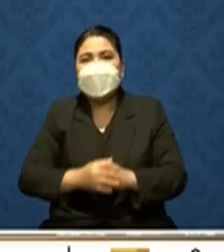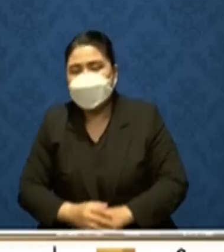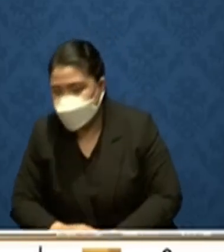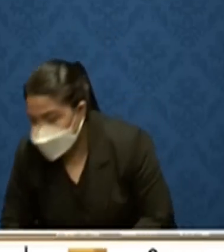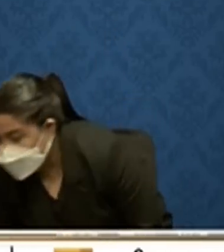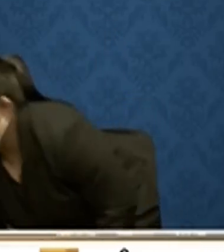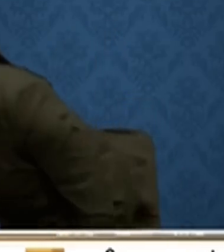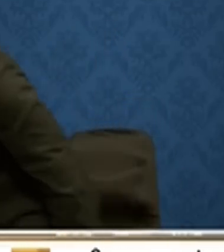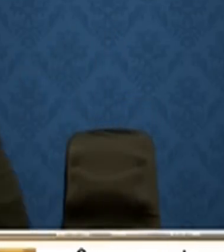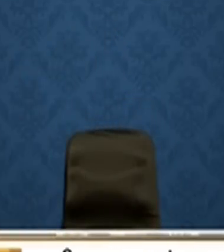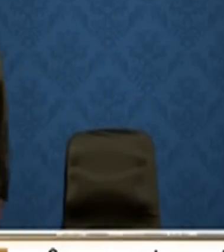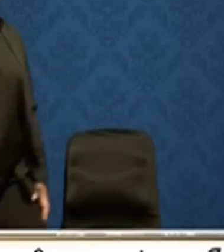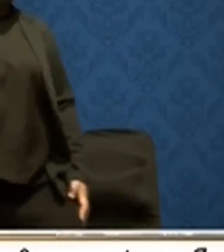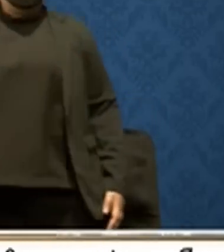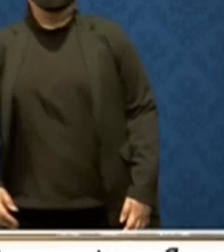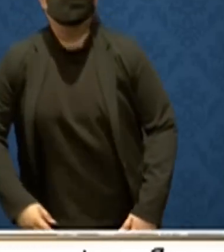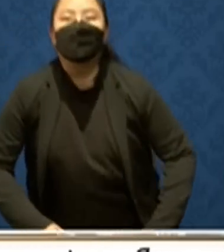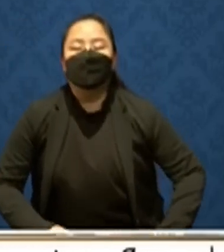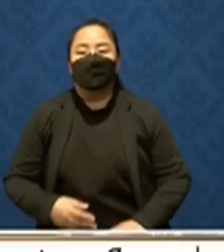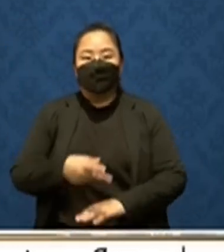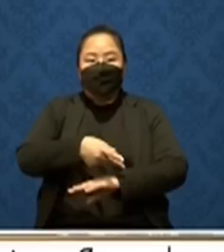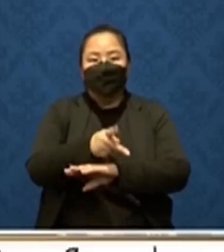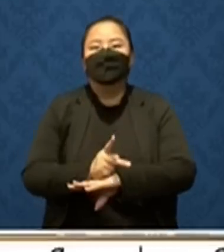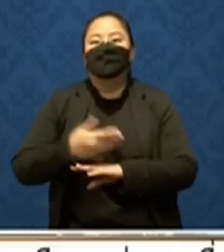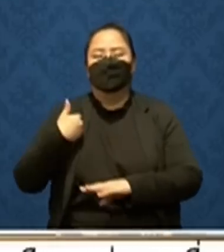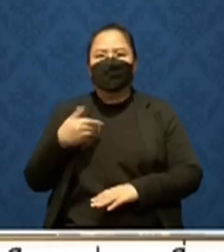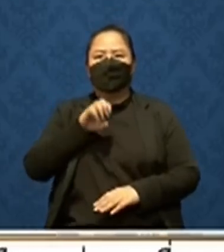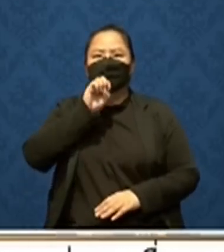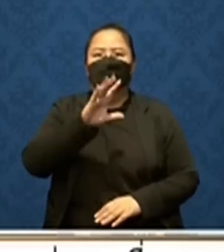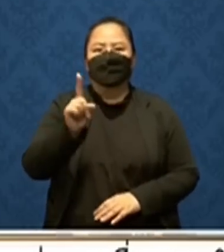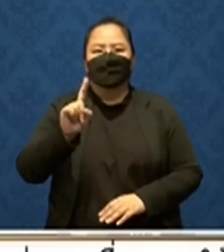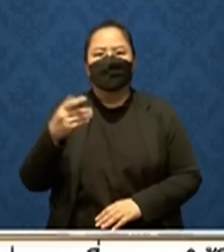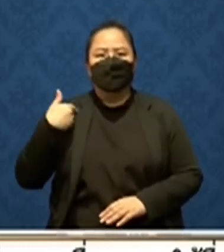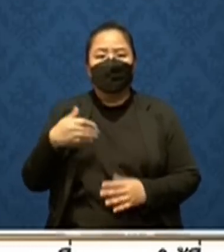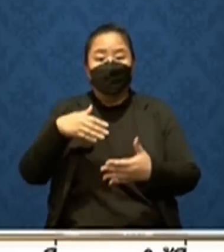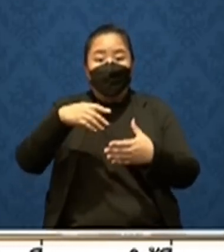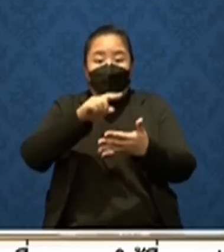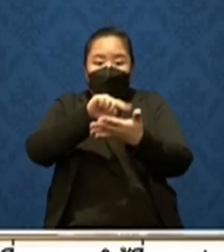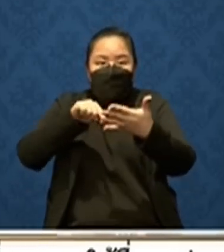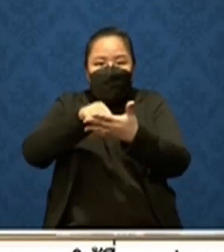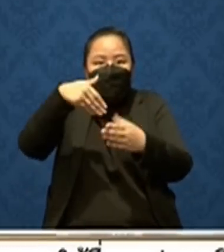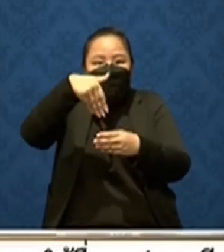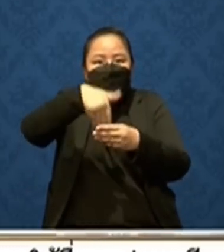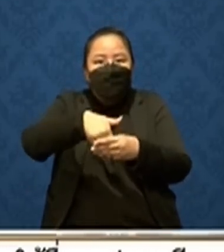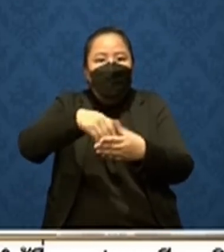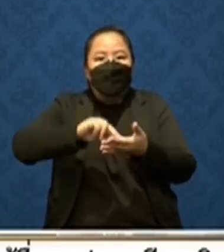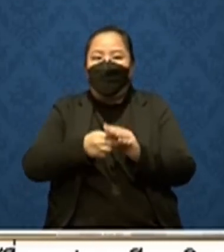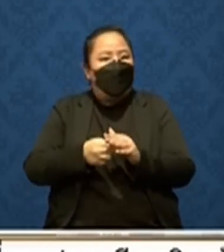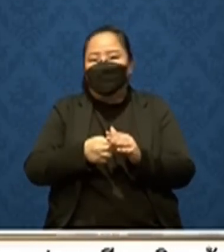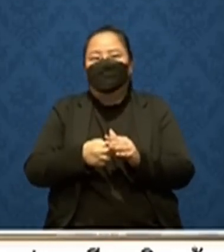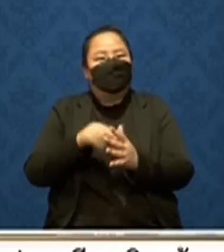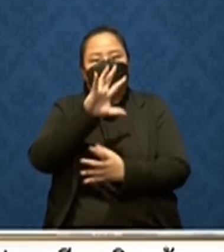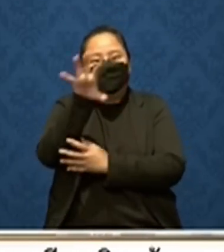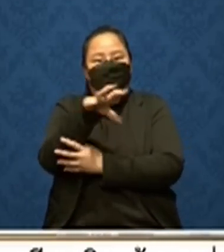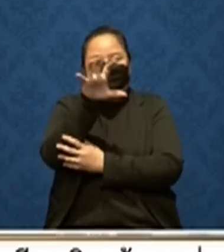ผมกำลังครับมีการอ้างว่ามาจากประชาธิปไตยผ่านจากการเลือกตั้งมันเป็นการร่วงโลกครับ